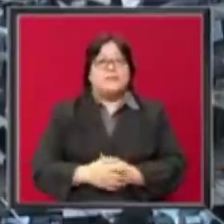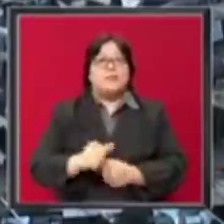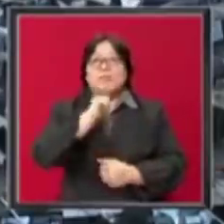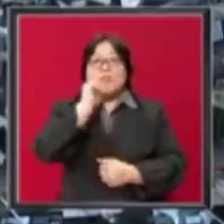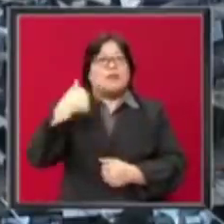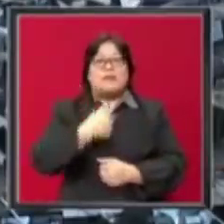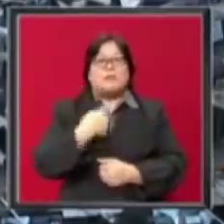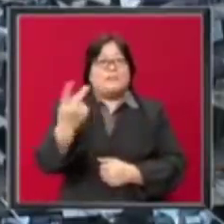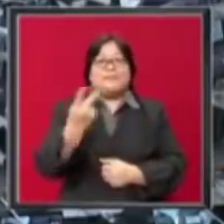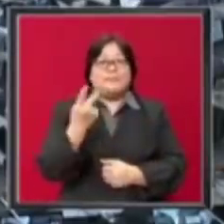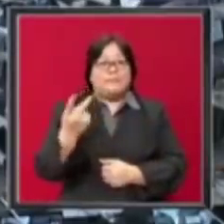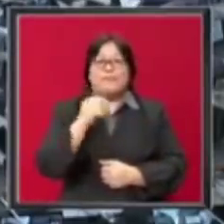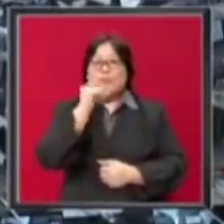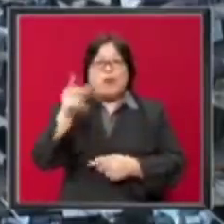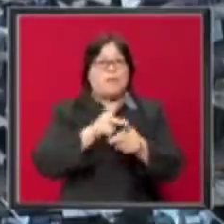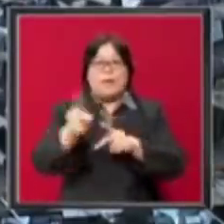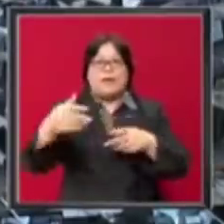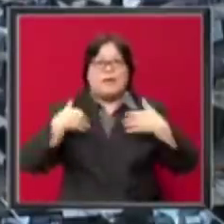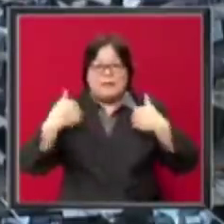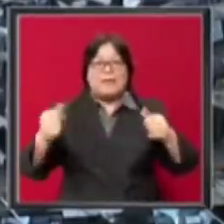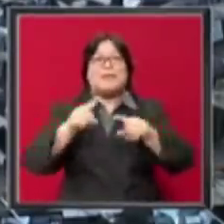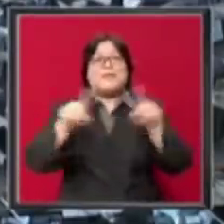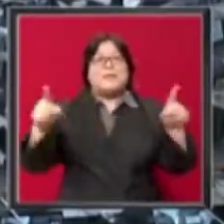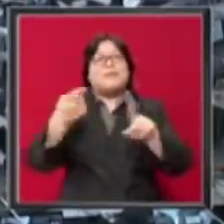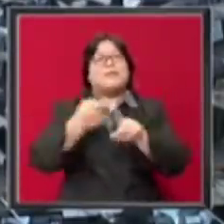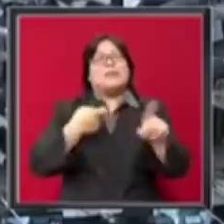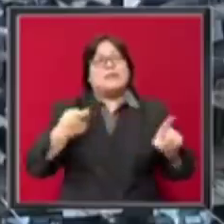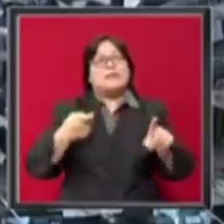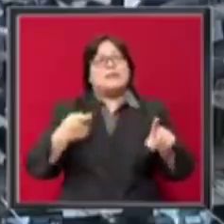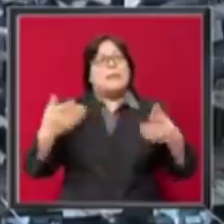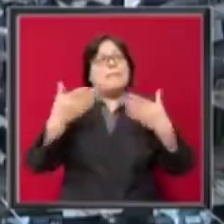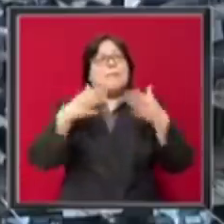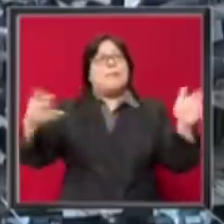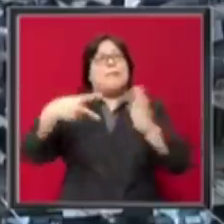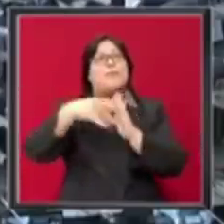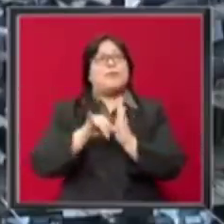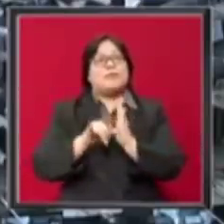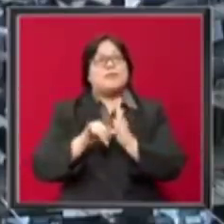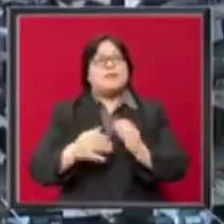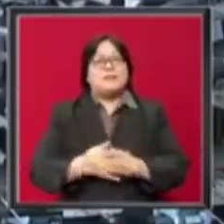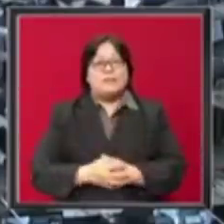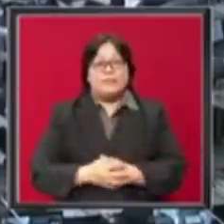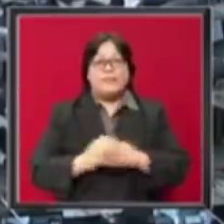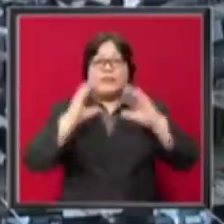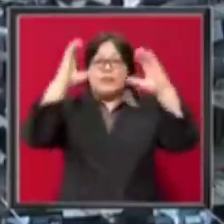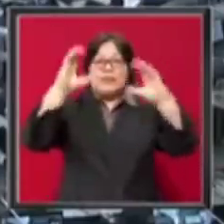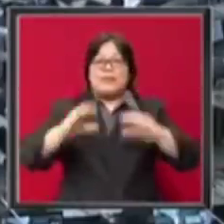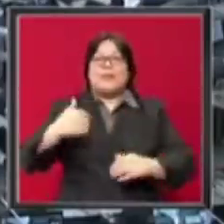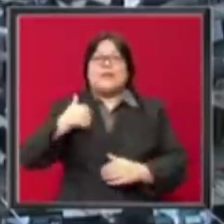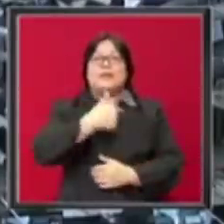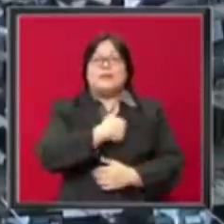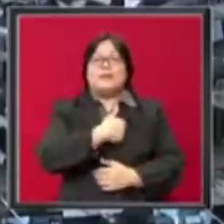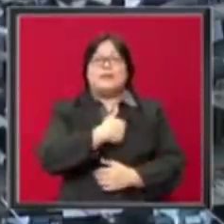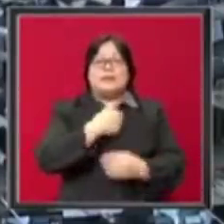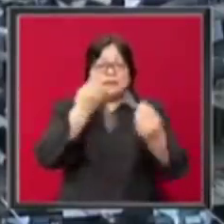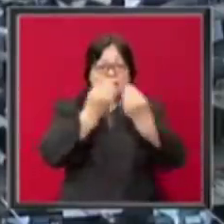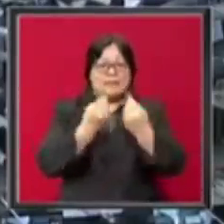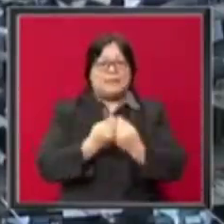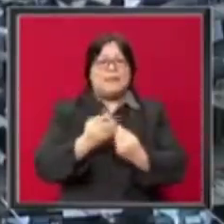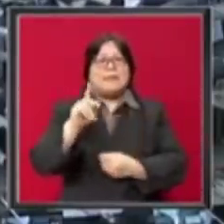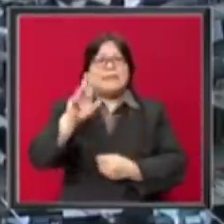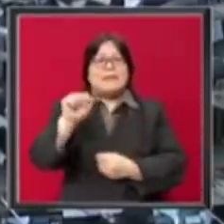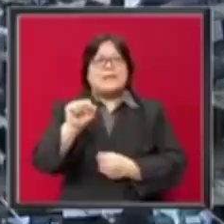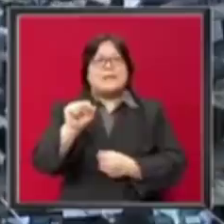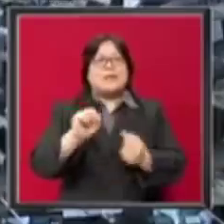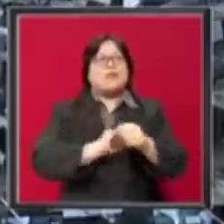Bukan, kita dua-dua bukan pakar kesihatan, tetapi daripada segi public policy, cara kita kira kes COVID